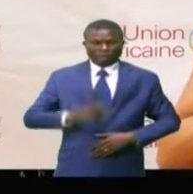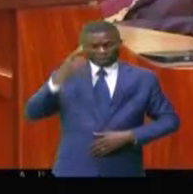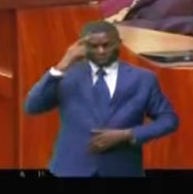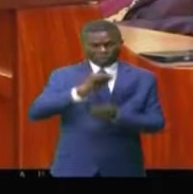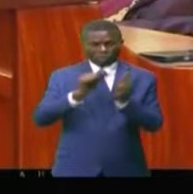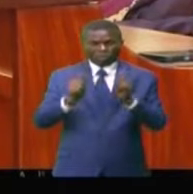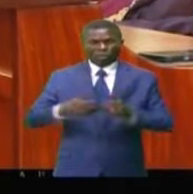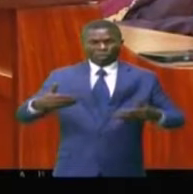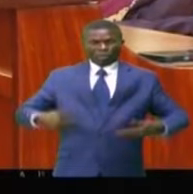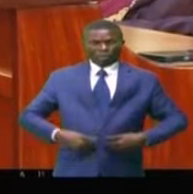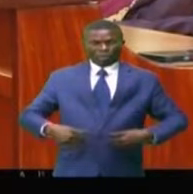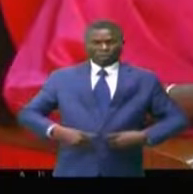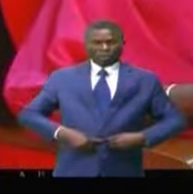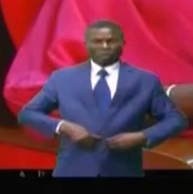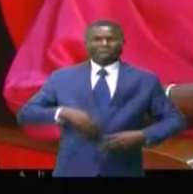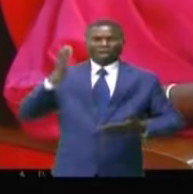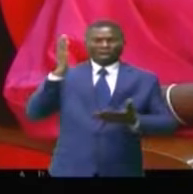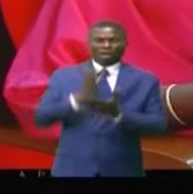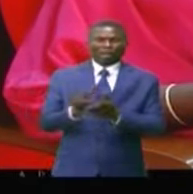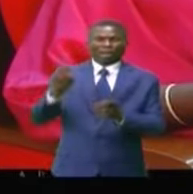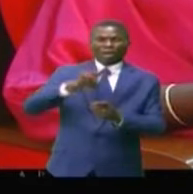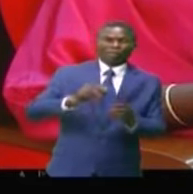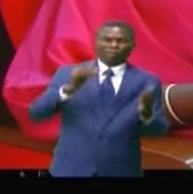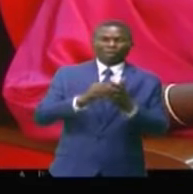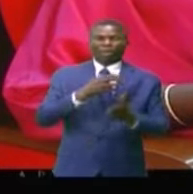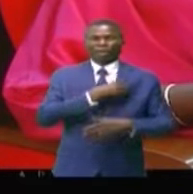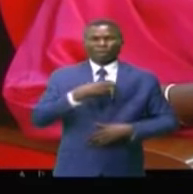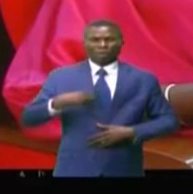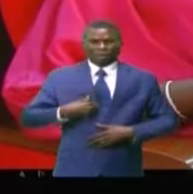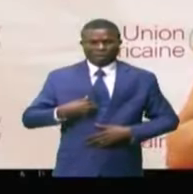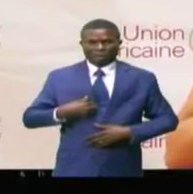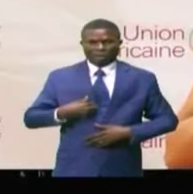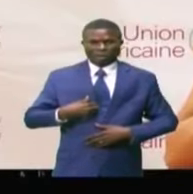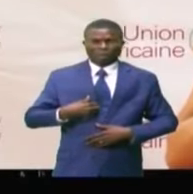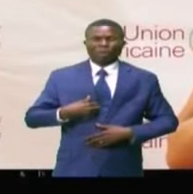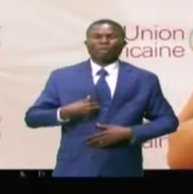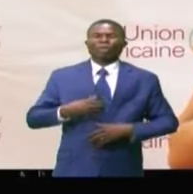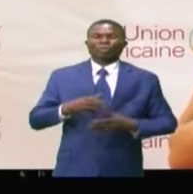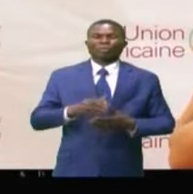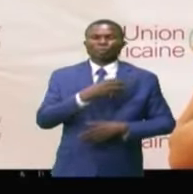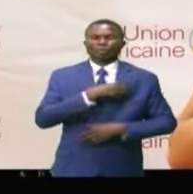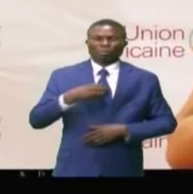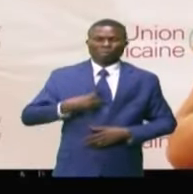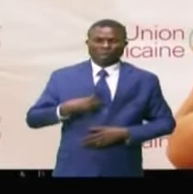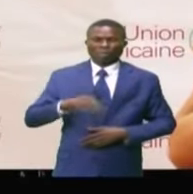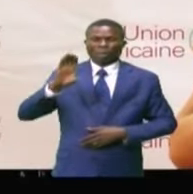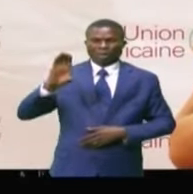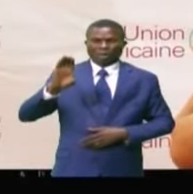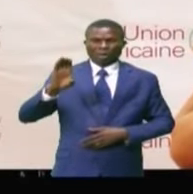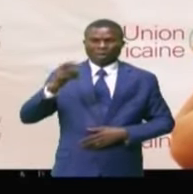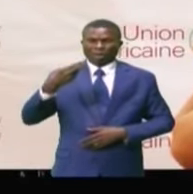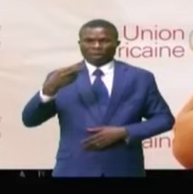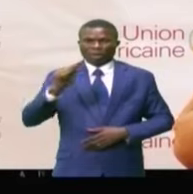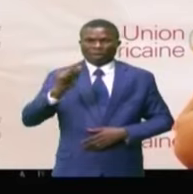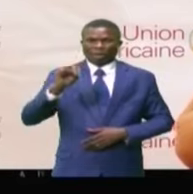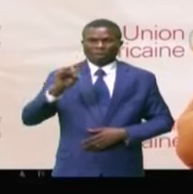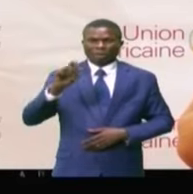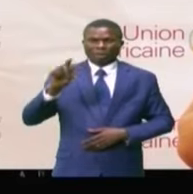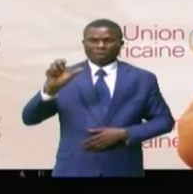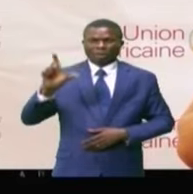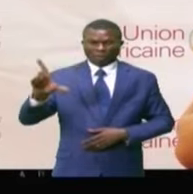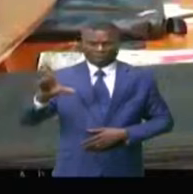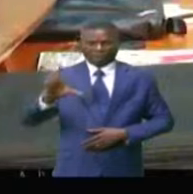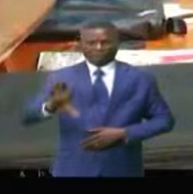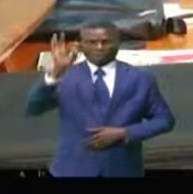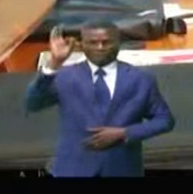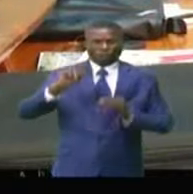de la jeunesse, lutte contre les violences faites à la femme et la traite des personnes, Madame Chantal Yelomoulop, le choix de